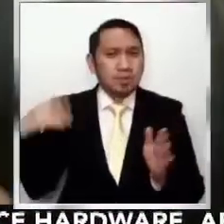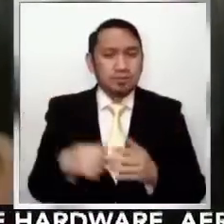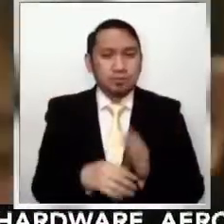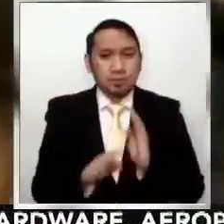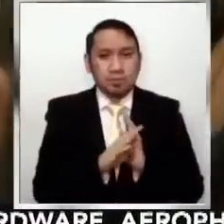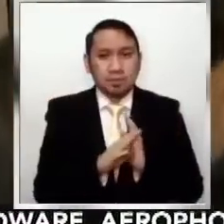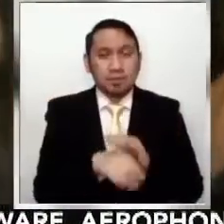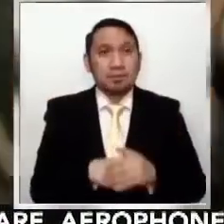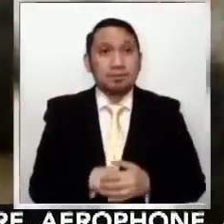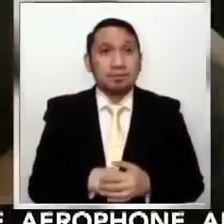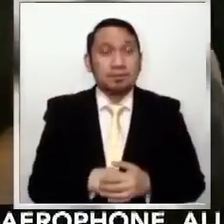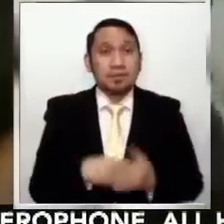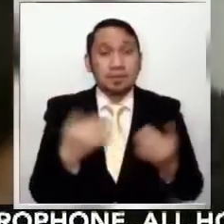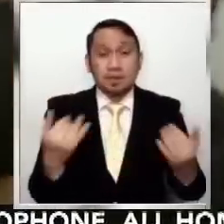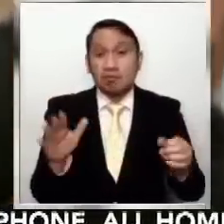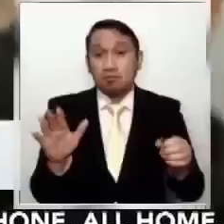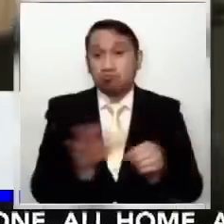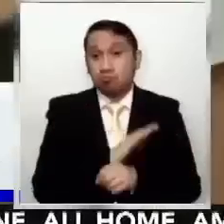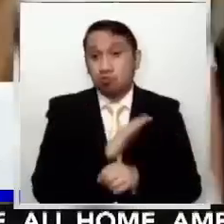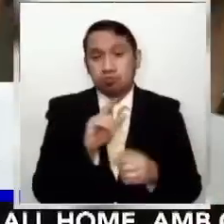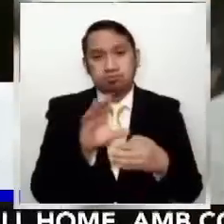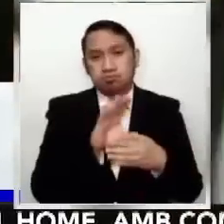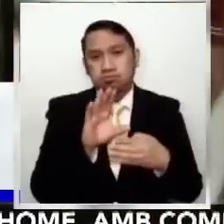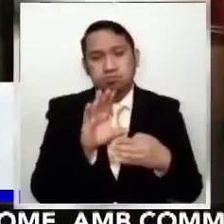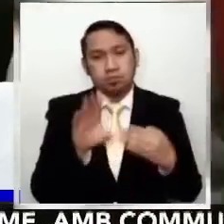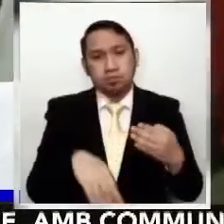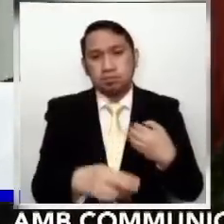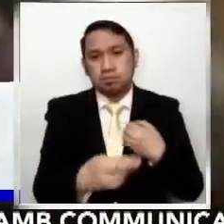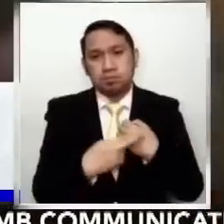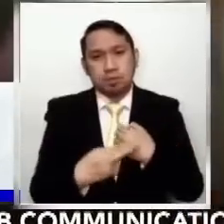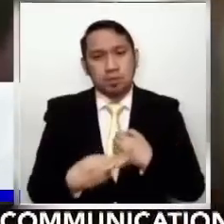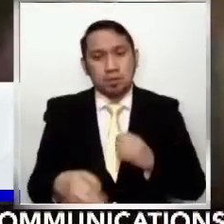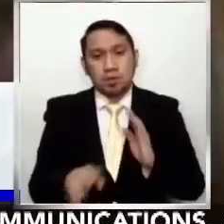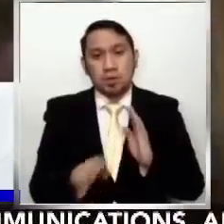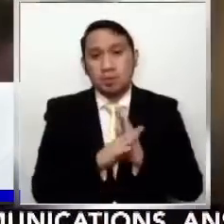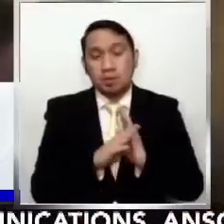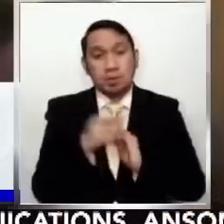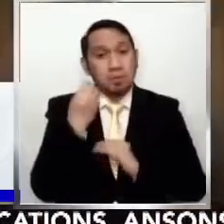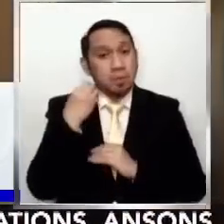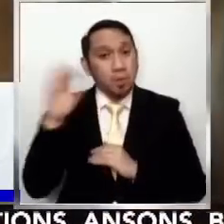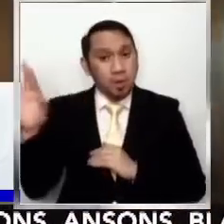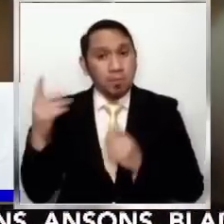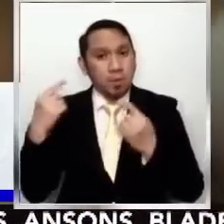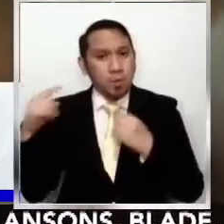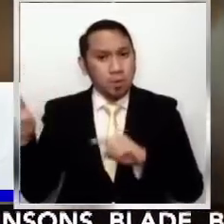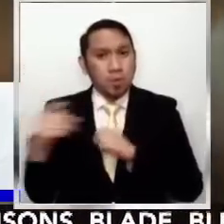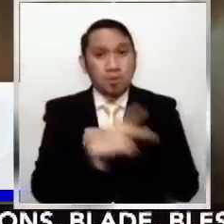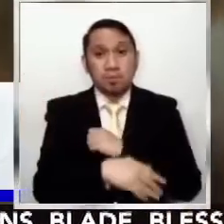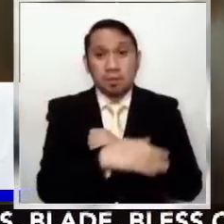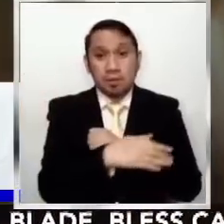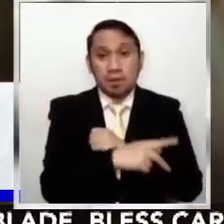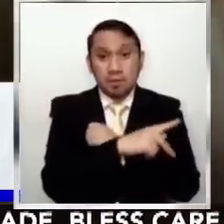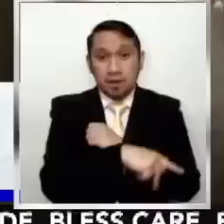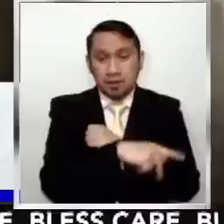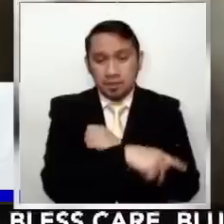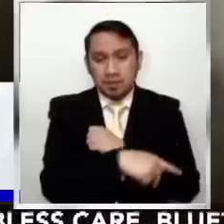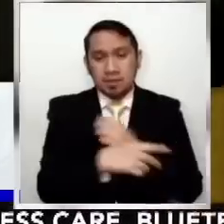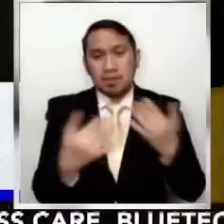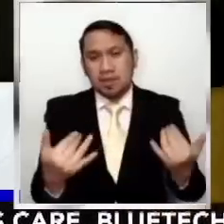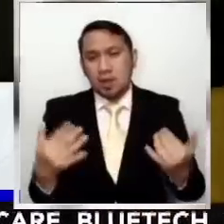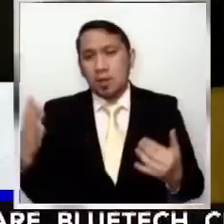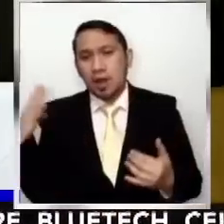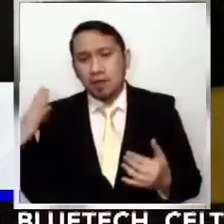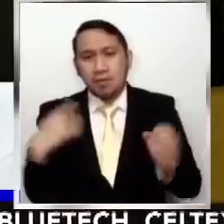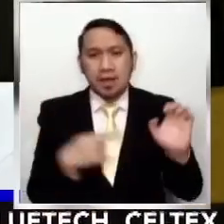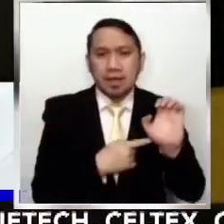Dahil fully booked na ang halos lahat ng regular trips ng mga bus pauwing mga probinsya, yung mga extra trips ang inaasahan ng mga